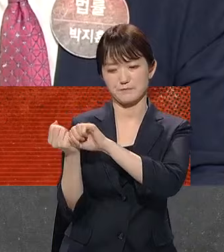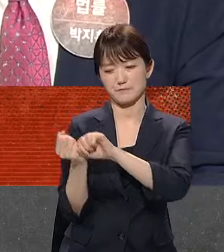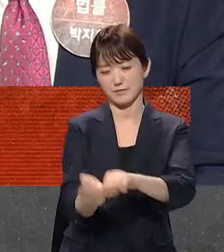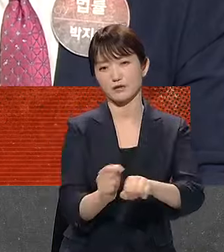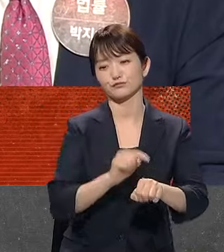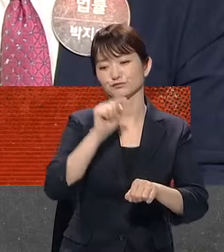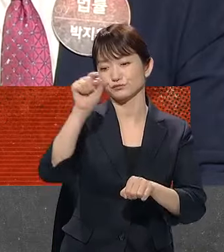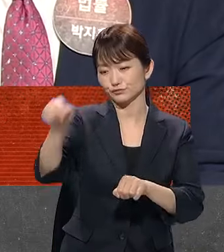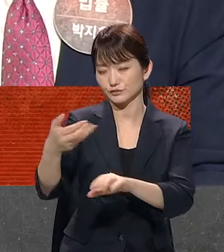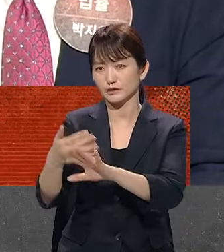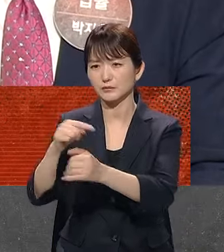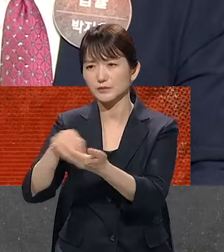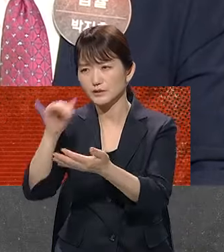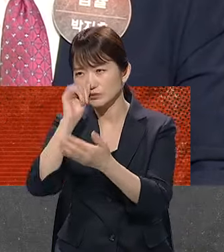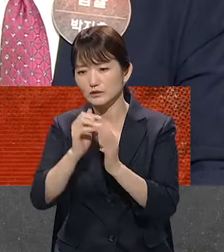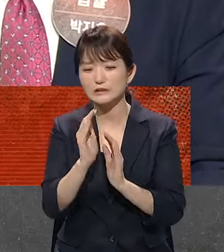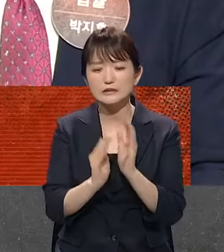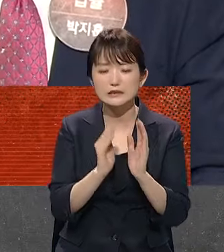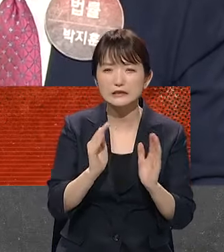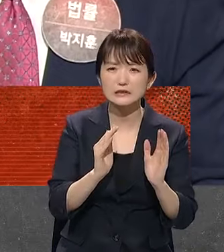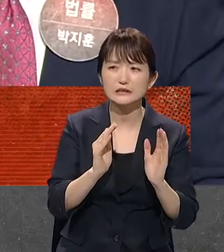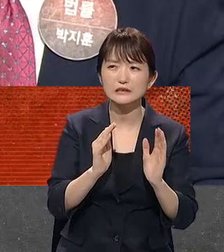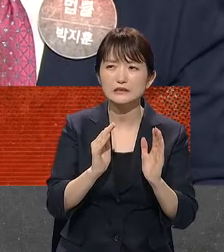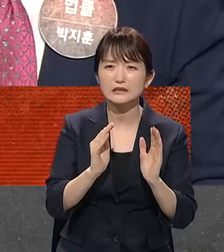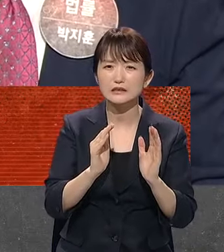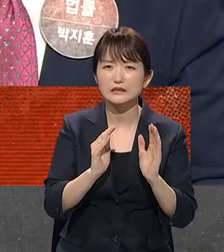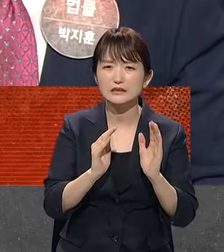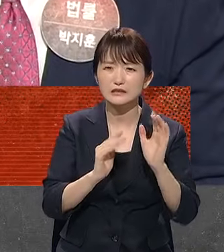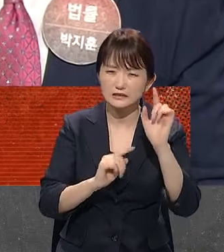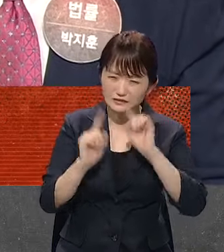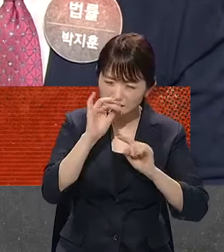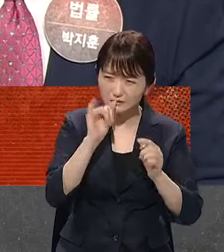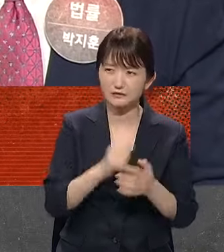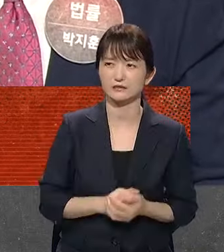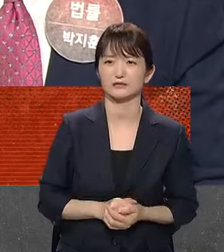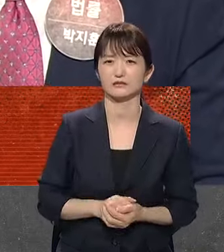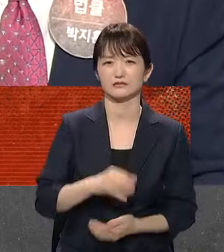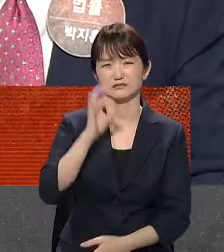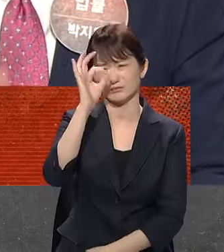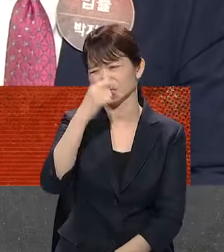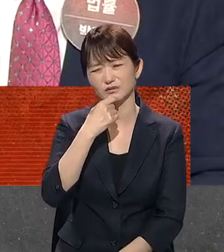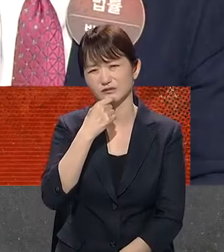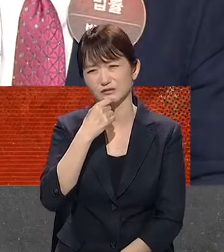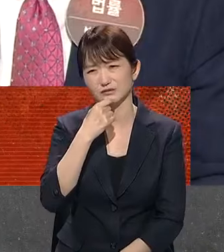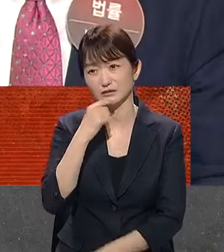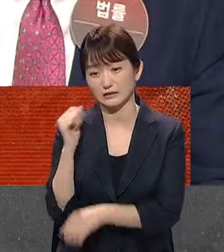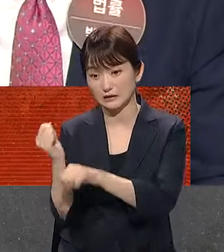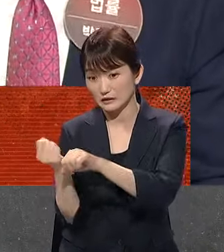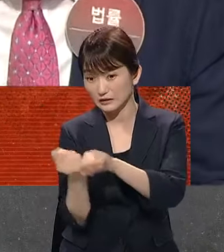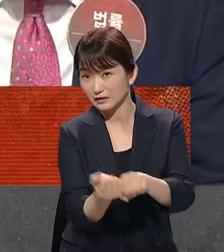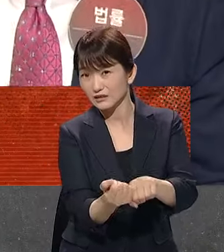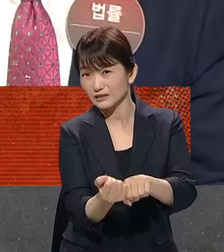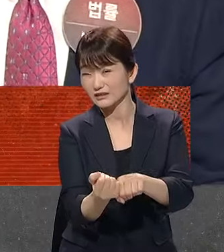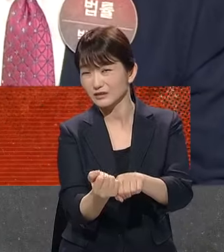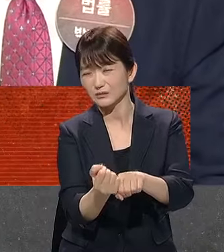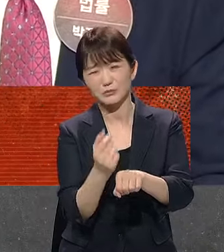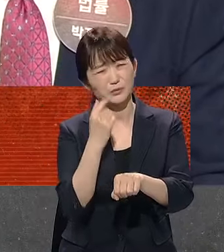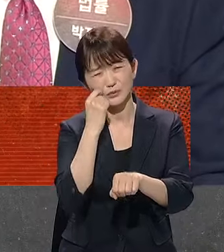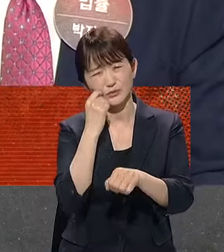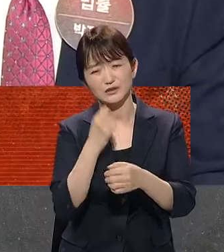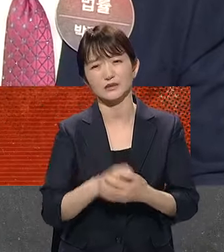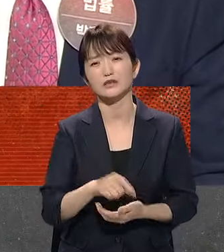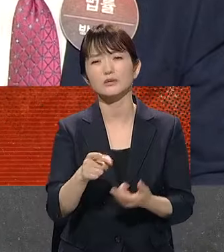손상시킬 수도 있고요 맞아요 보기 싫어요 잘 못 치잖아요 저기 사는 사람 잘 친 사람은 아 한 번도 본 적이